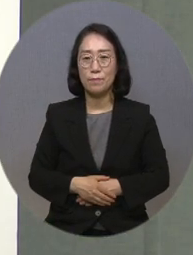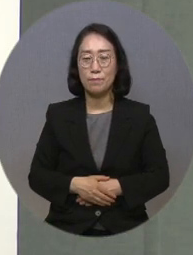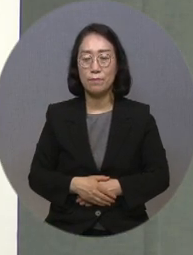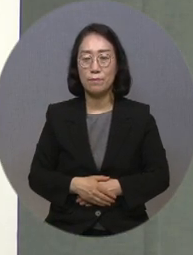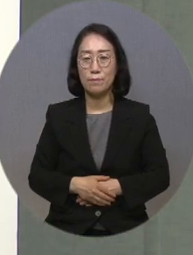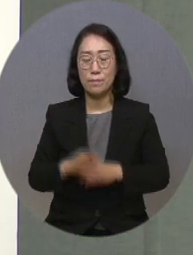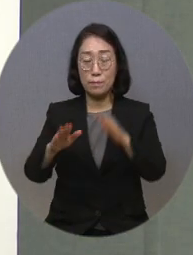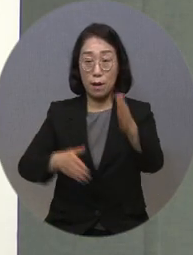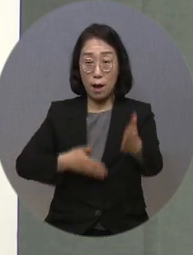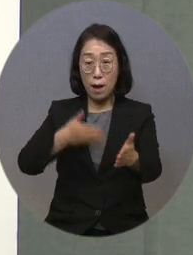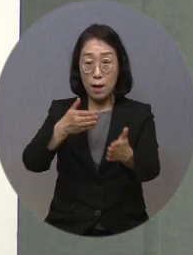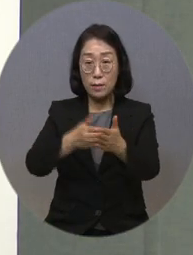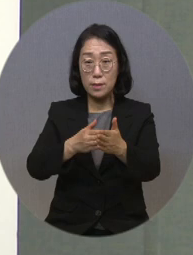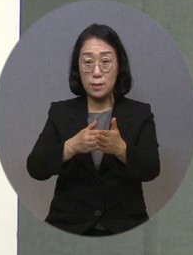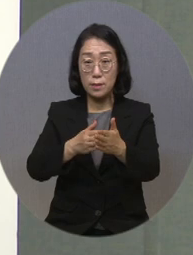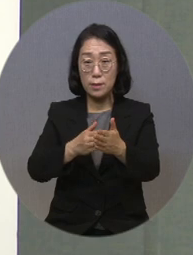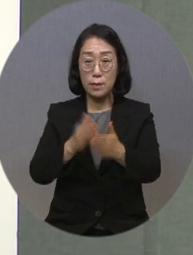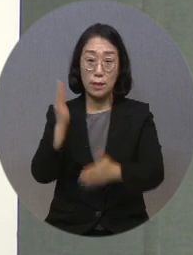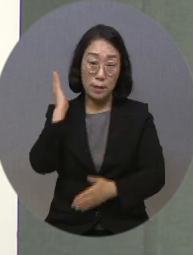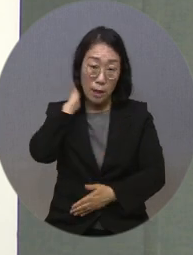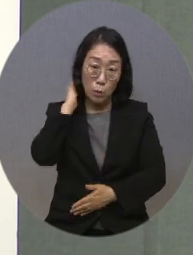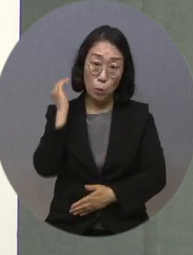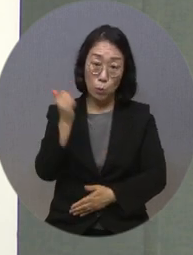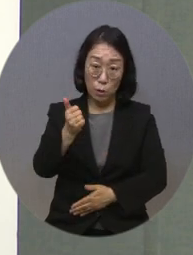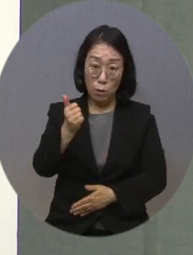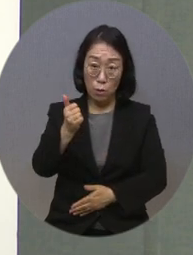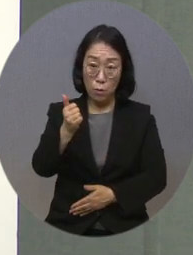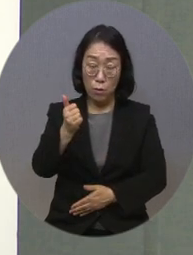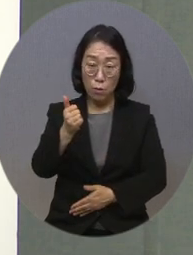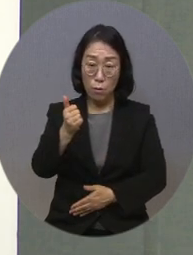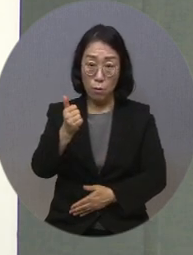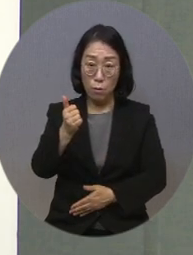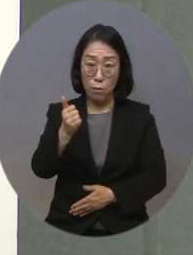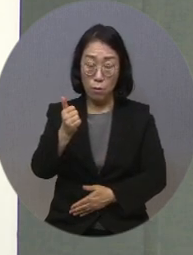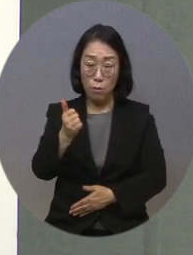역대 대통령 당선자들이